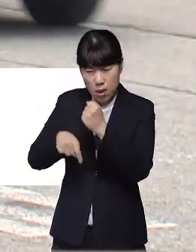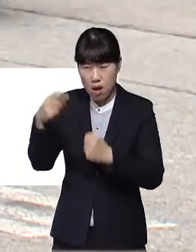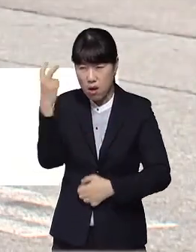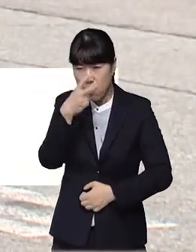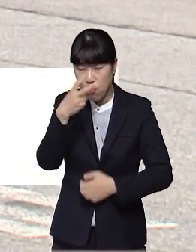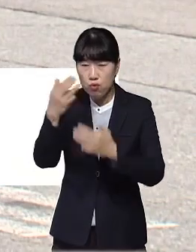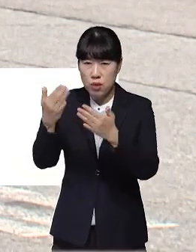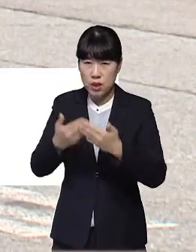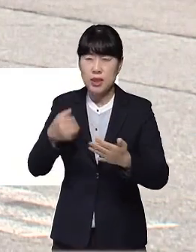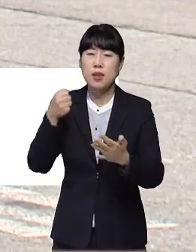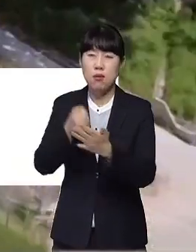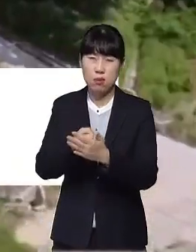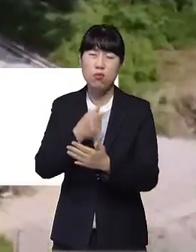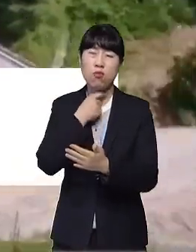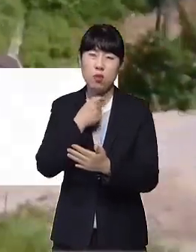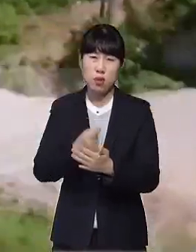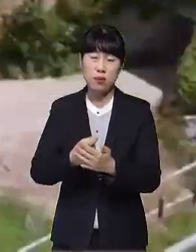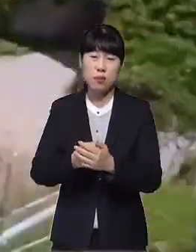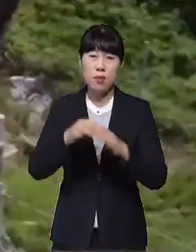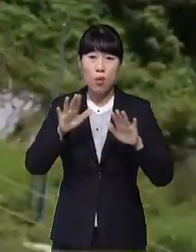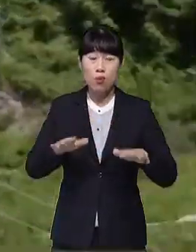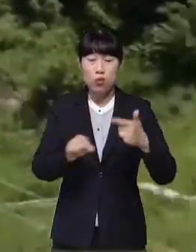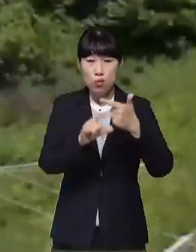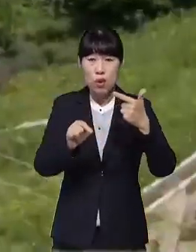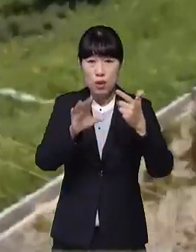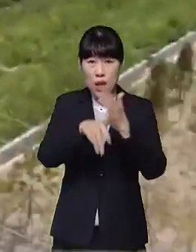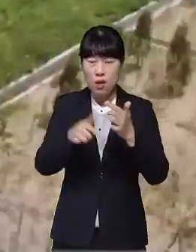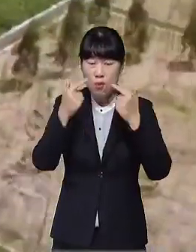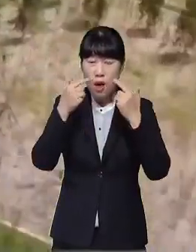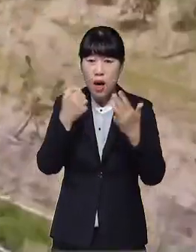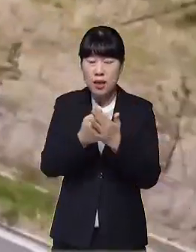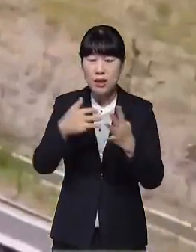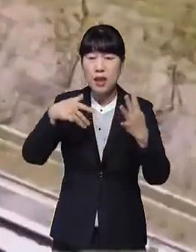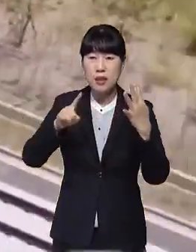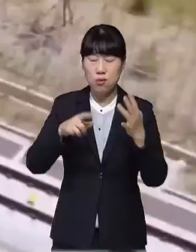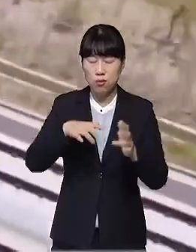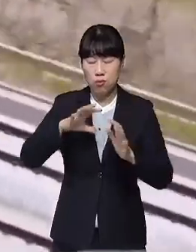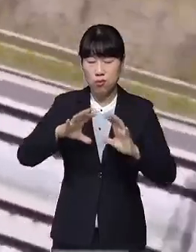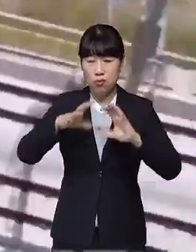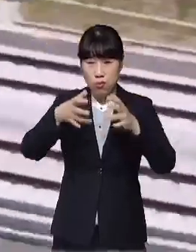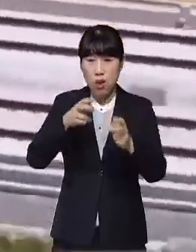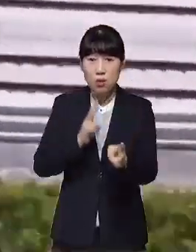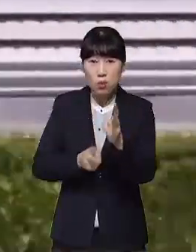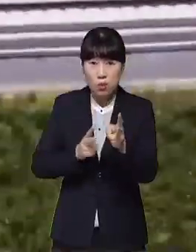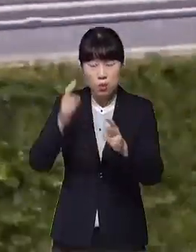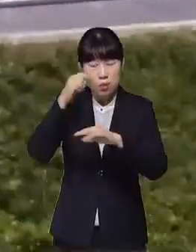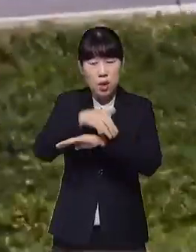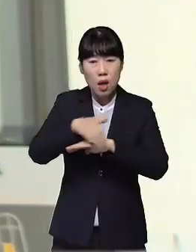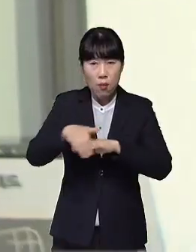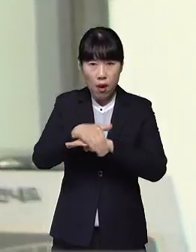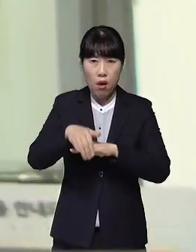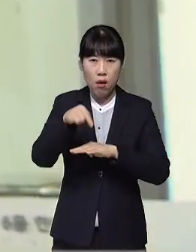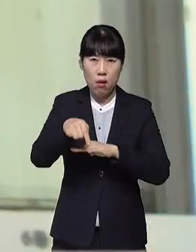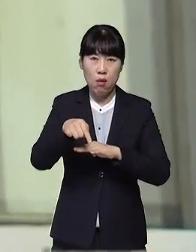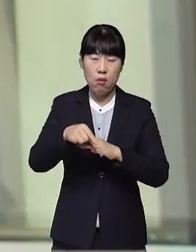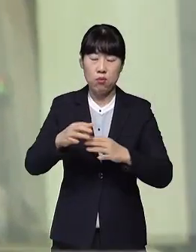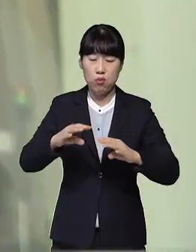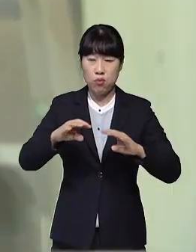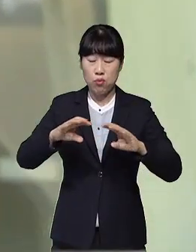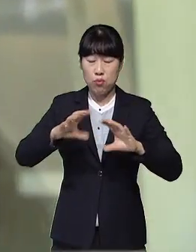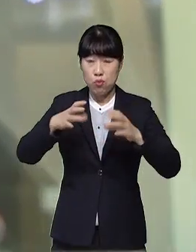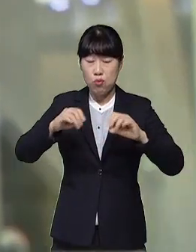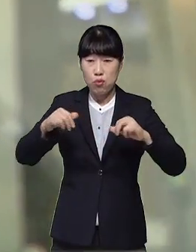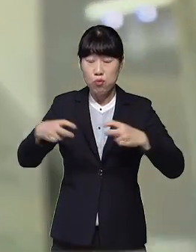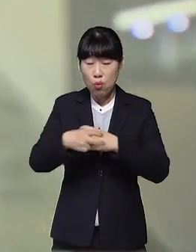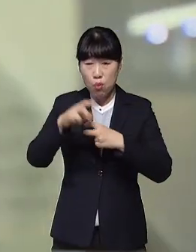검토해서 결정해 주기를 바라고 있습니다. 오는 6월 확정되는 제4차 국가철도망 계획. 국토부가 경제성만을